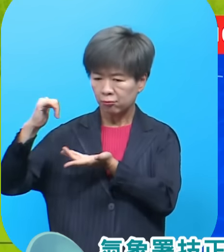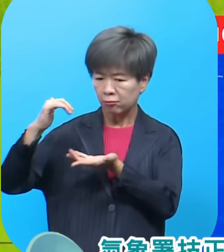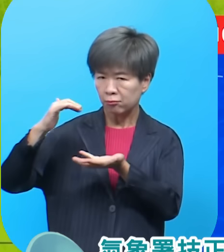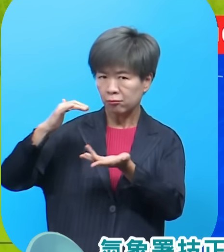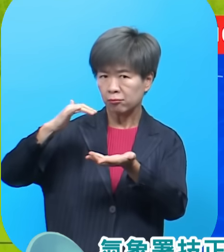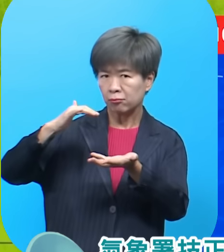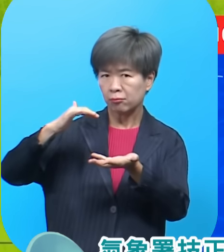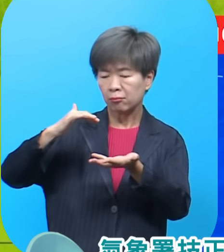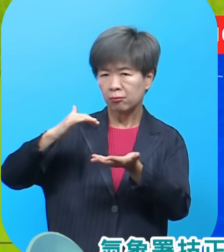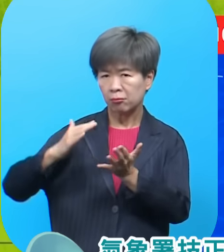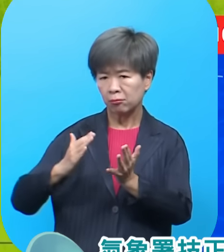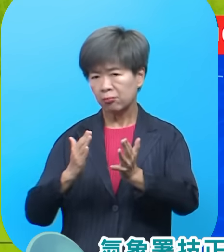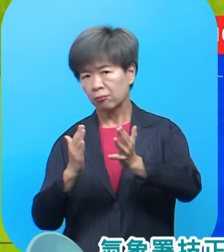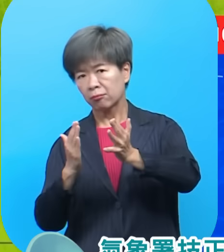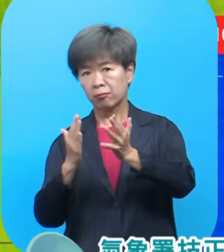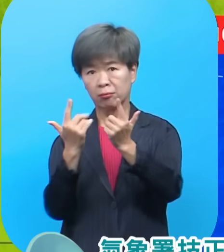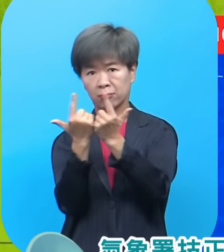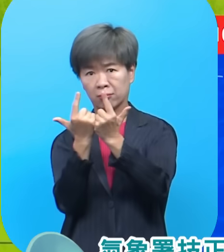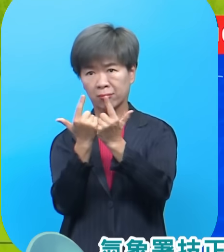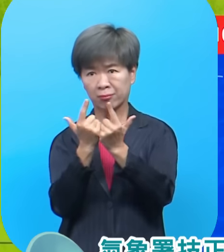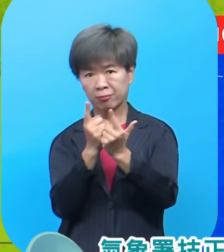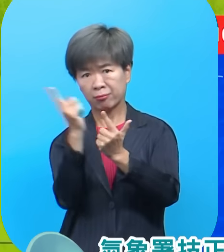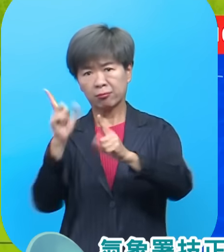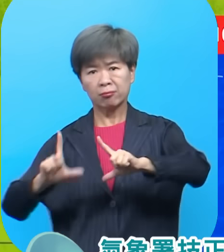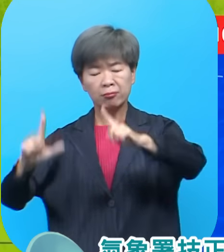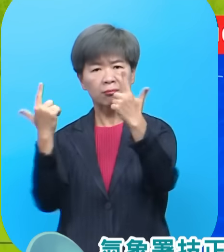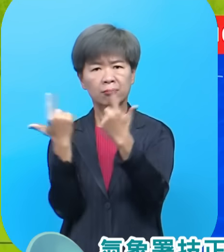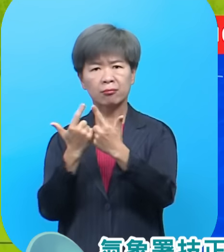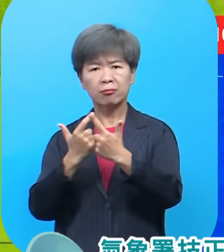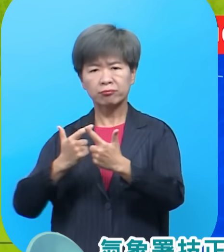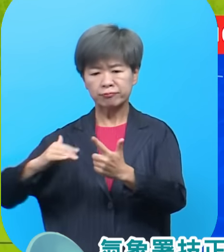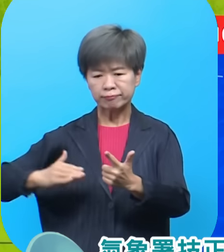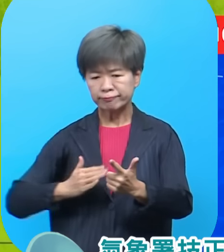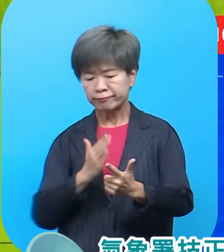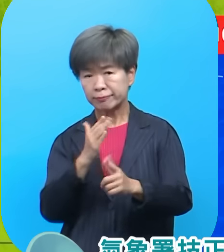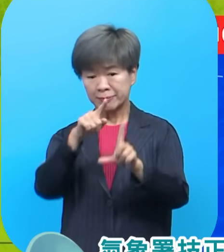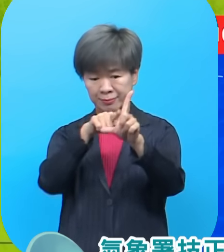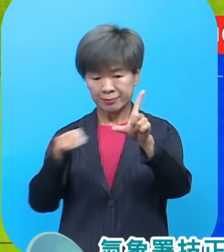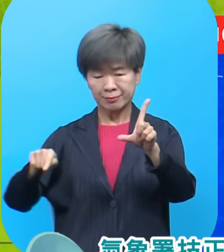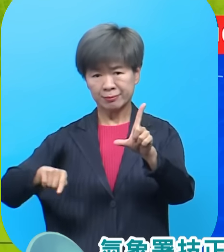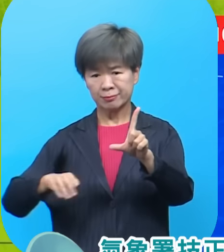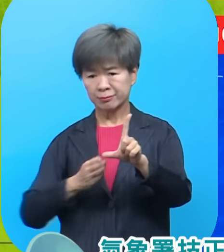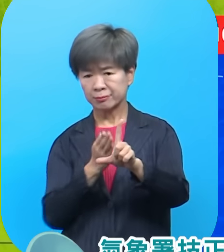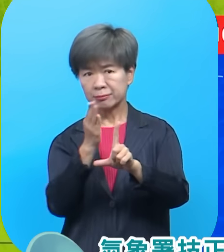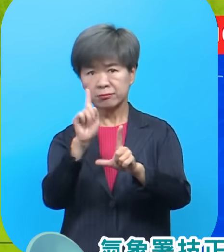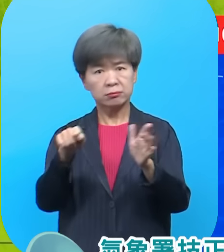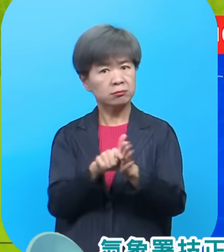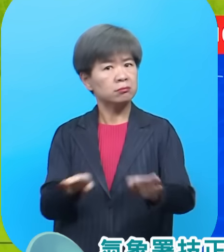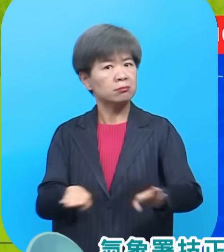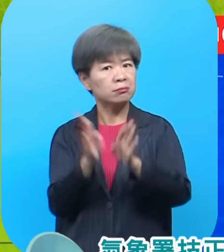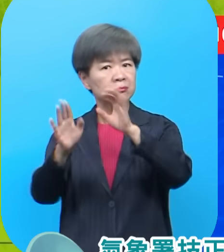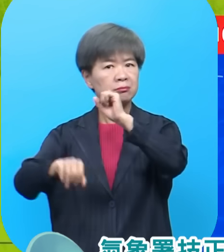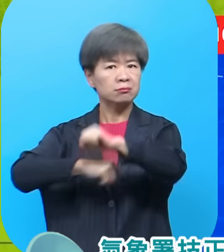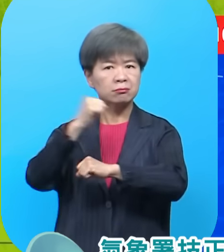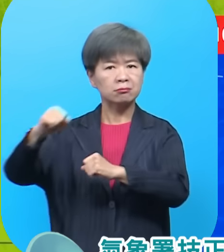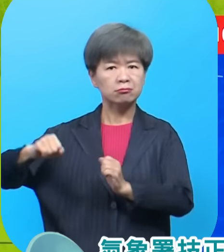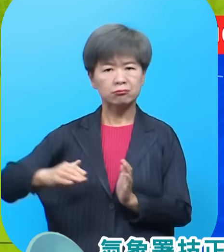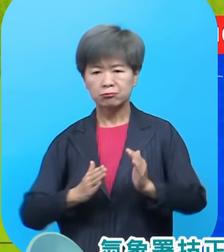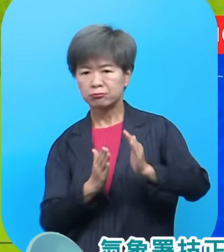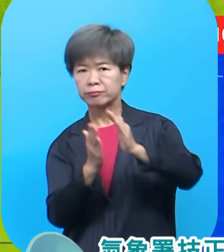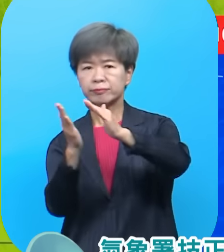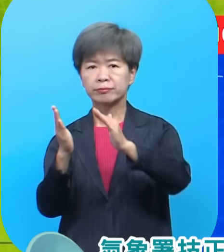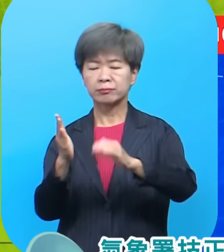度、向北转甚至向东北转的角度的变化，还有什么时间真的会出现这样的运动，会影响到它，